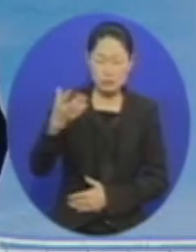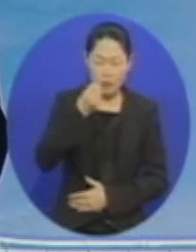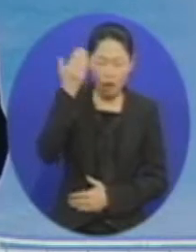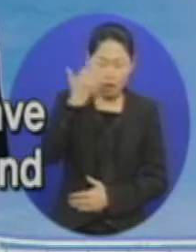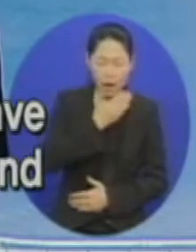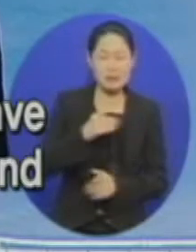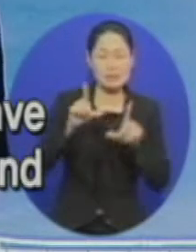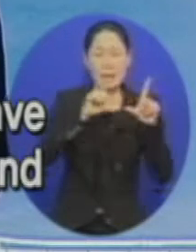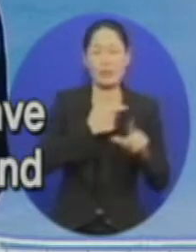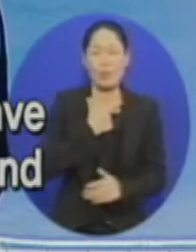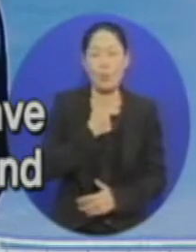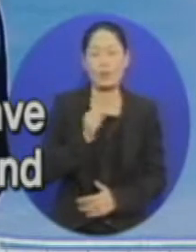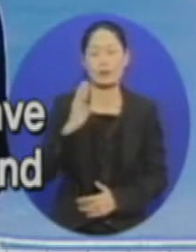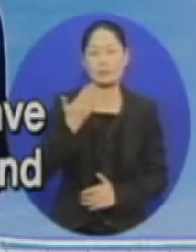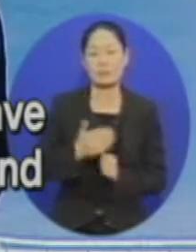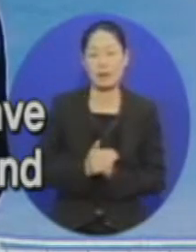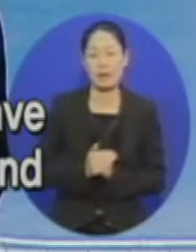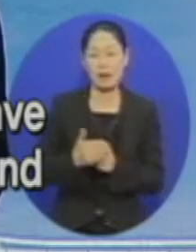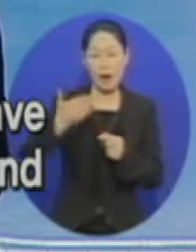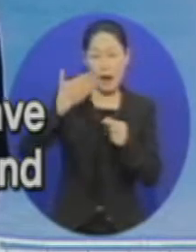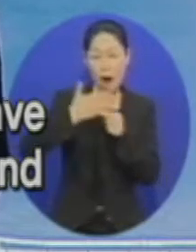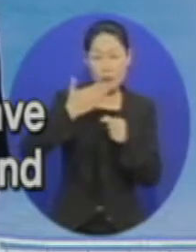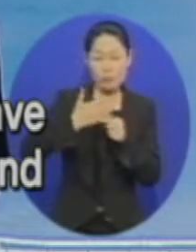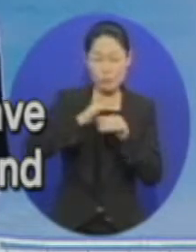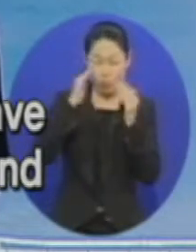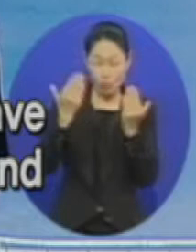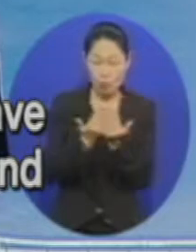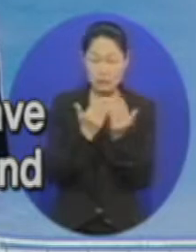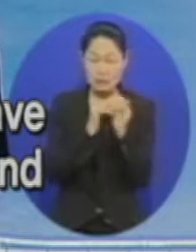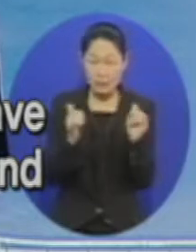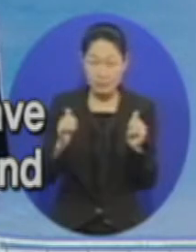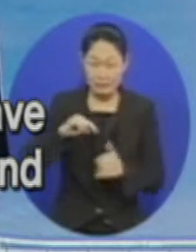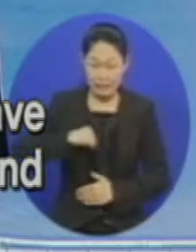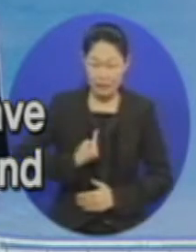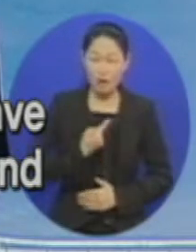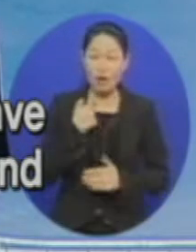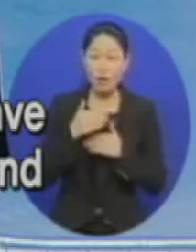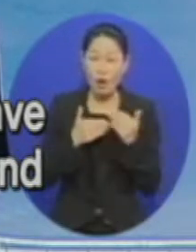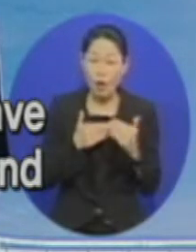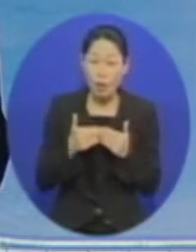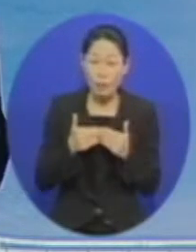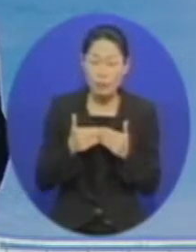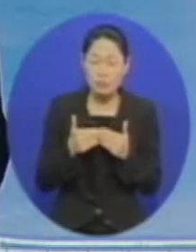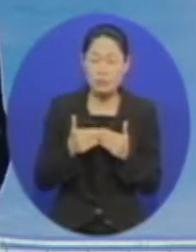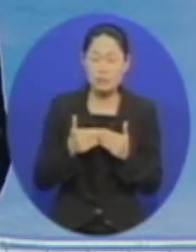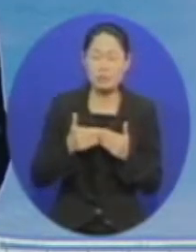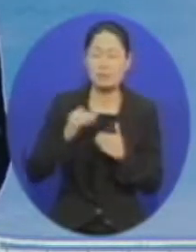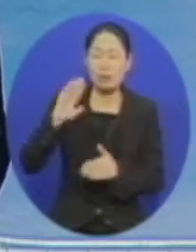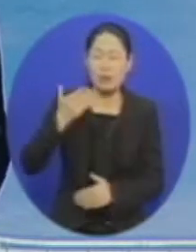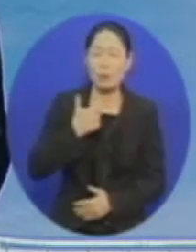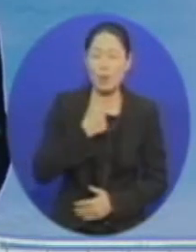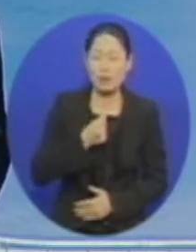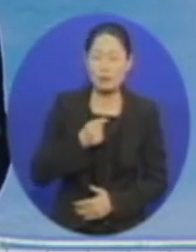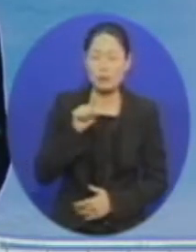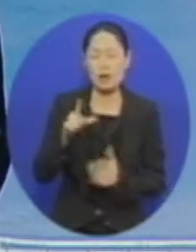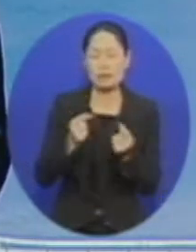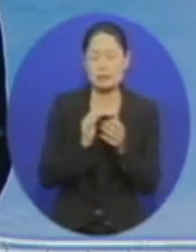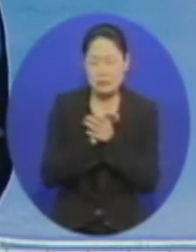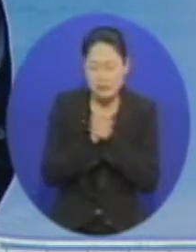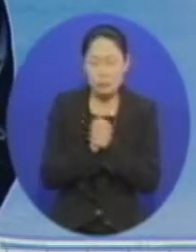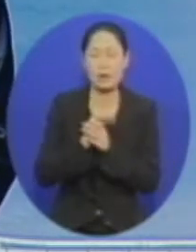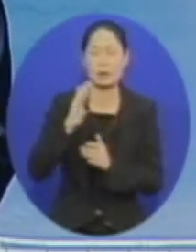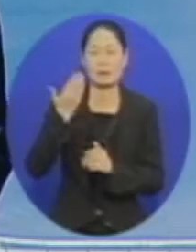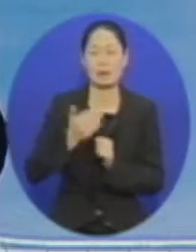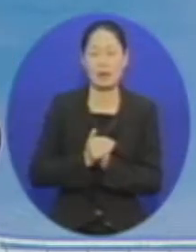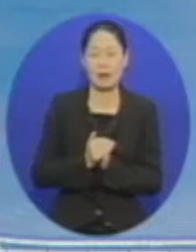되요 그다음 9번째 모든 사람들이 자기 같은 경험하기를 원하며 그렇게 기도하게 됩니다